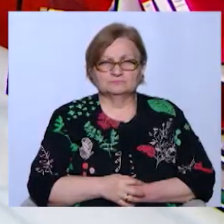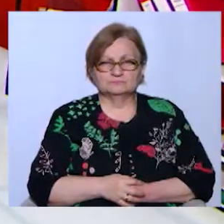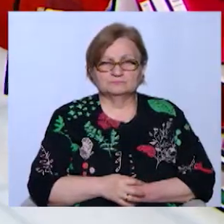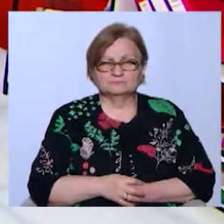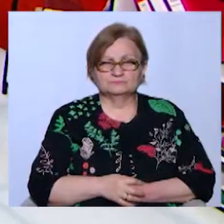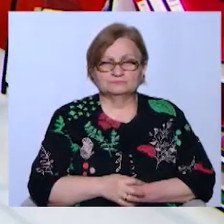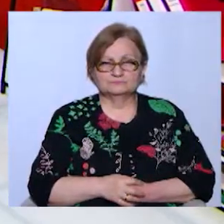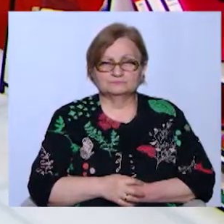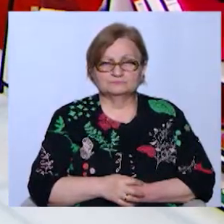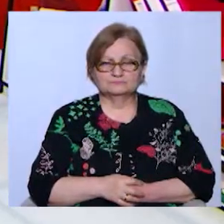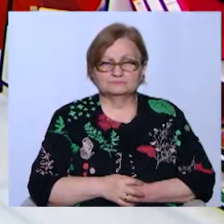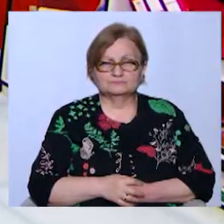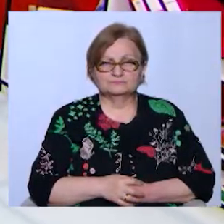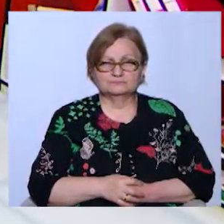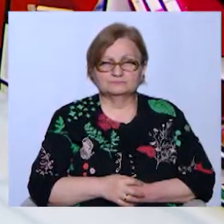მართი